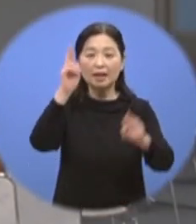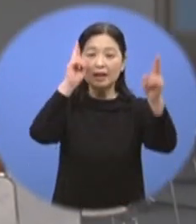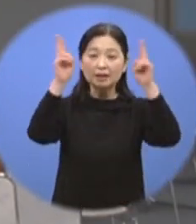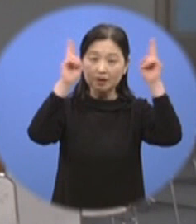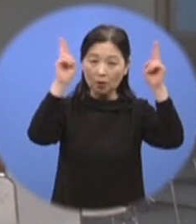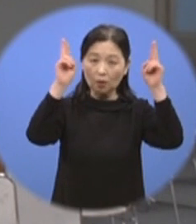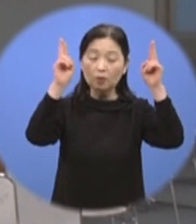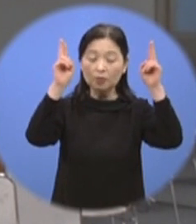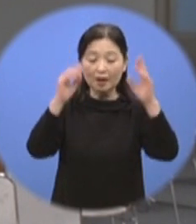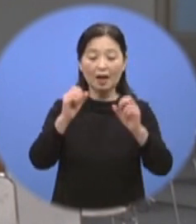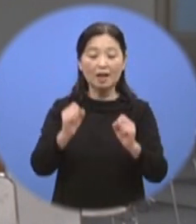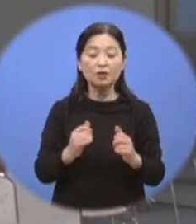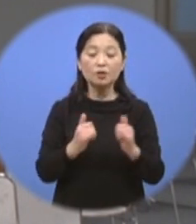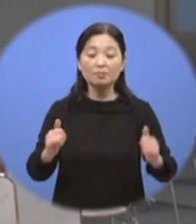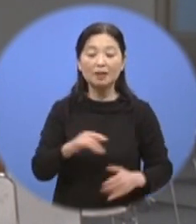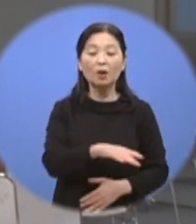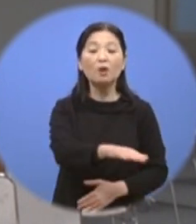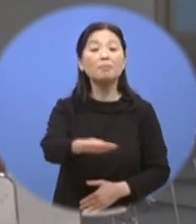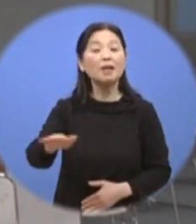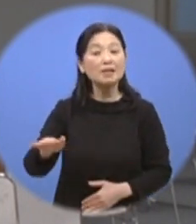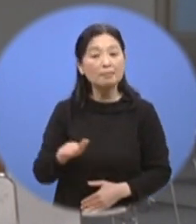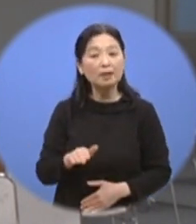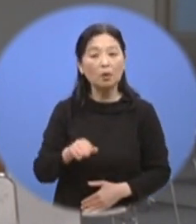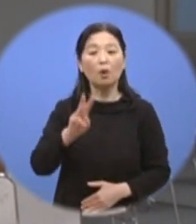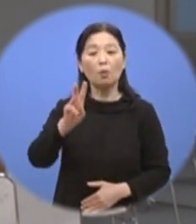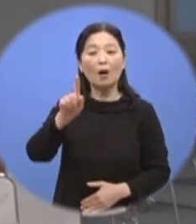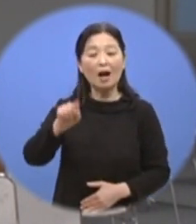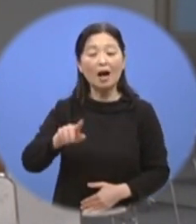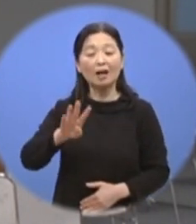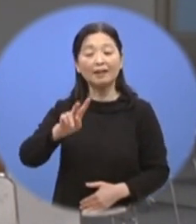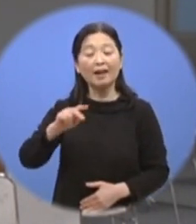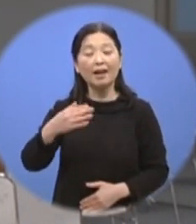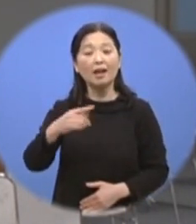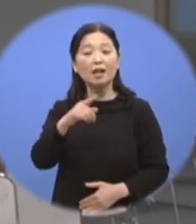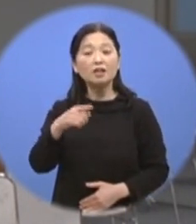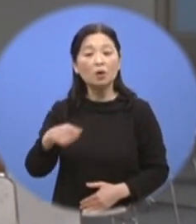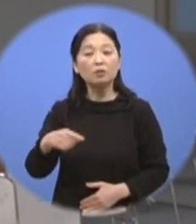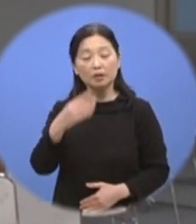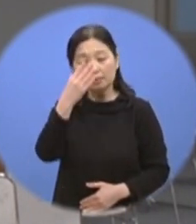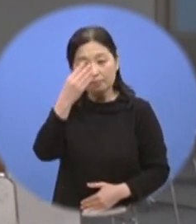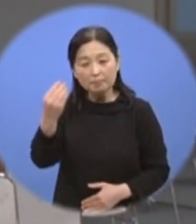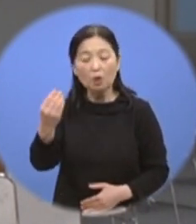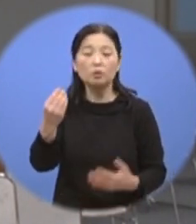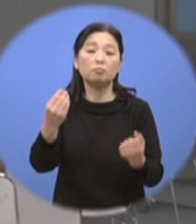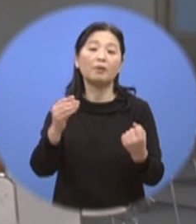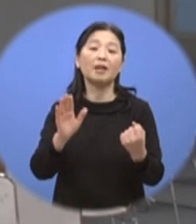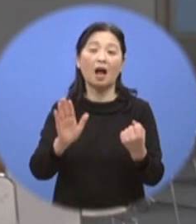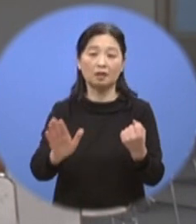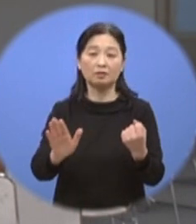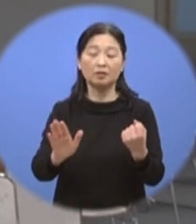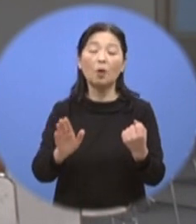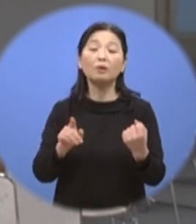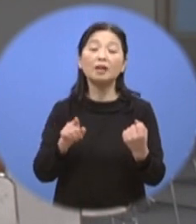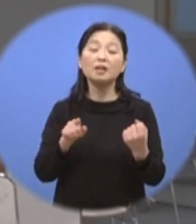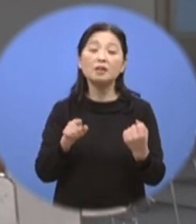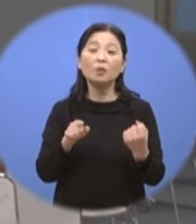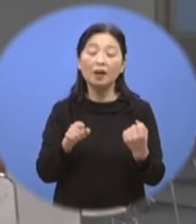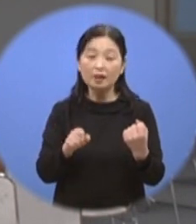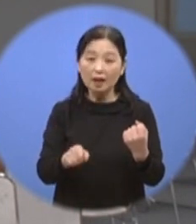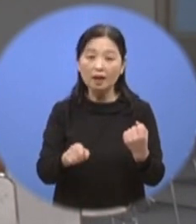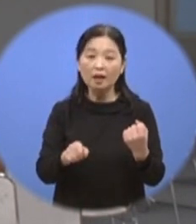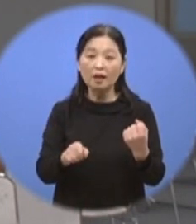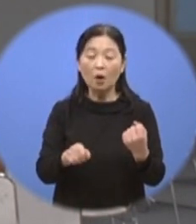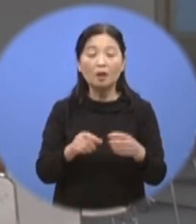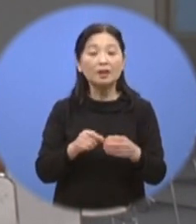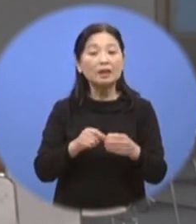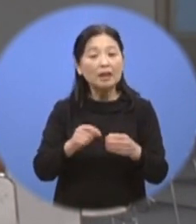まああの皆さん住民の皆さんも含めてとワーケーションというキーワードに非常に関心を持っていただいてそしてこのワーケーションというキーワードで、町がですね